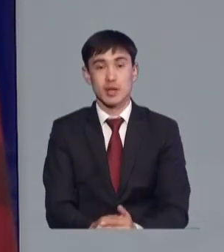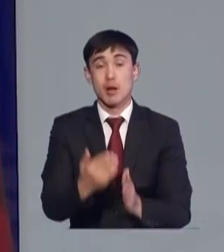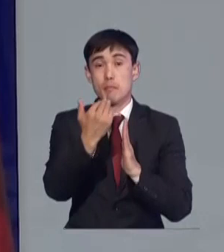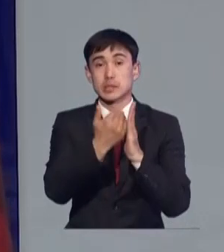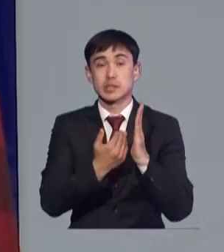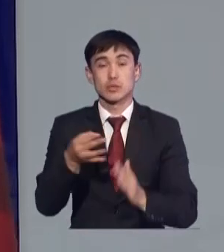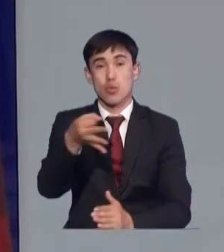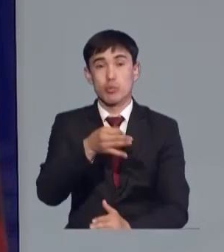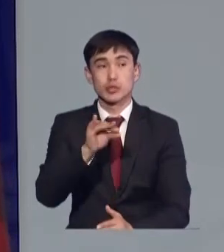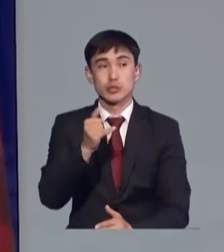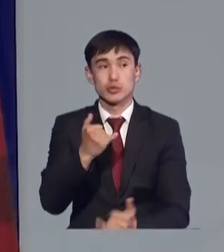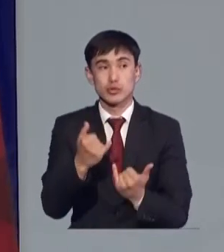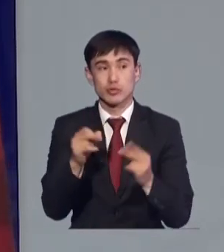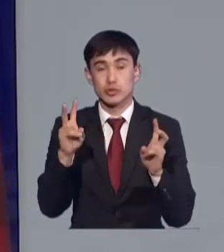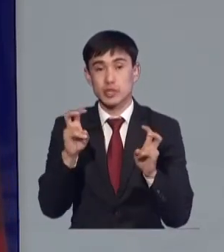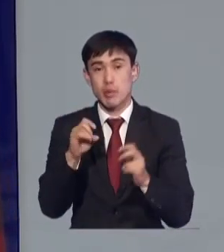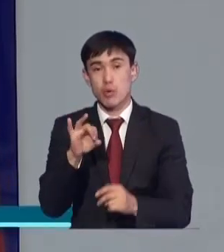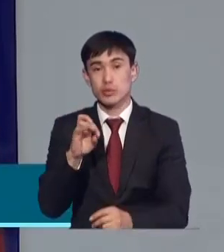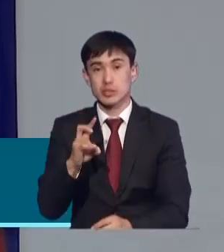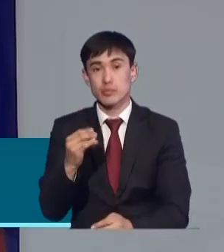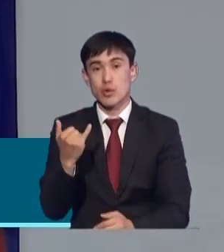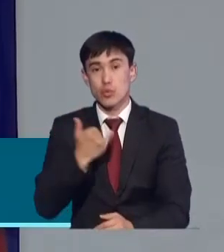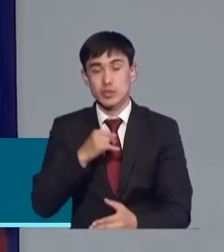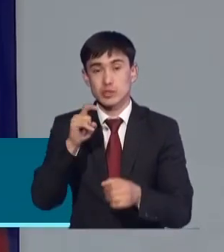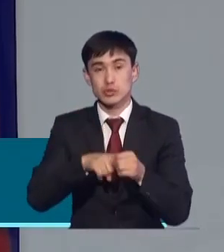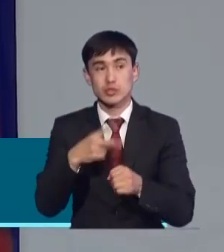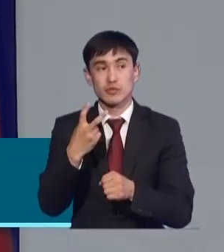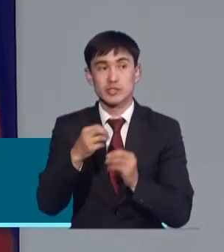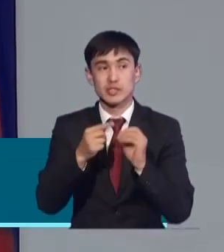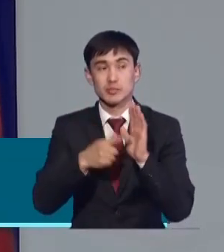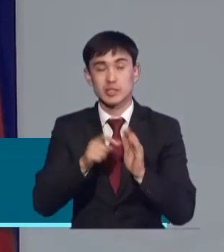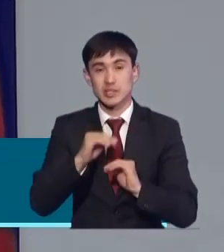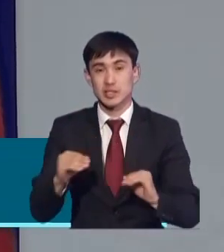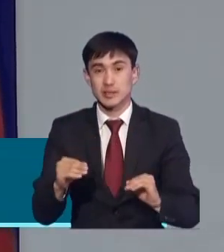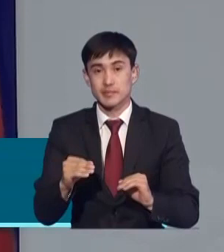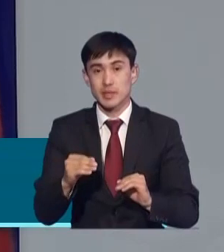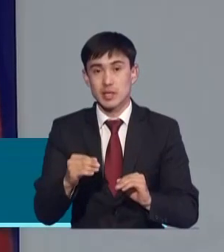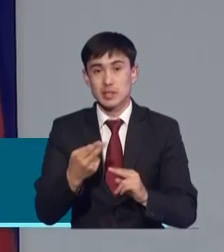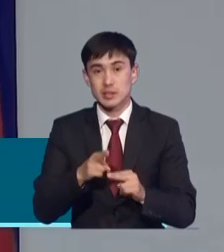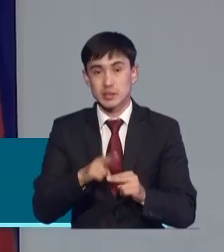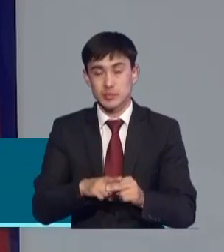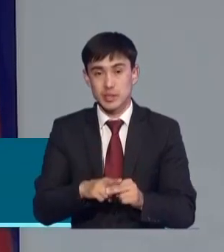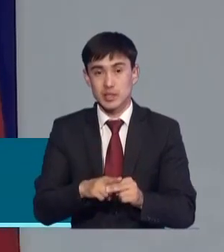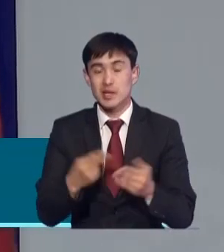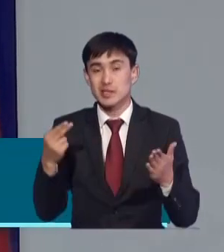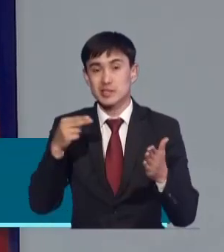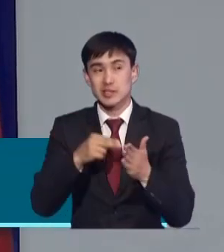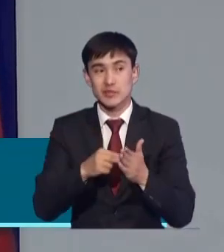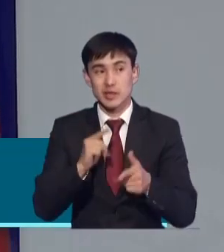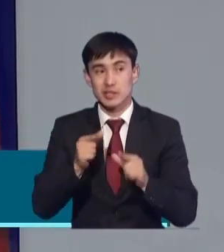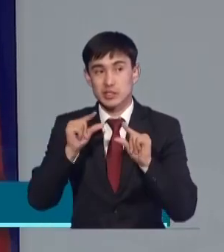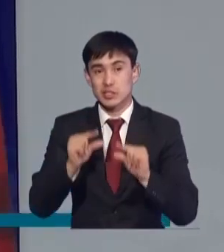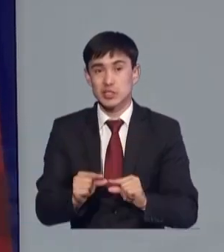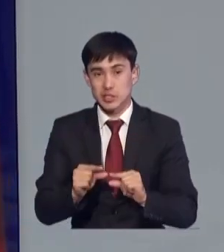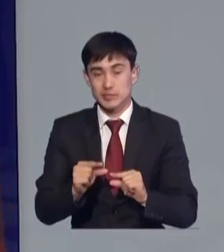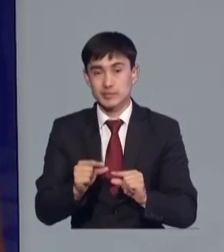если касаться сегодняшней темы аутизма то у нас на учёте состоит 217 детей но это на самом деле цифра гораздо ниже